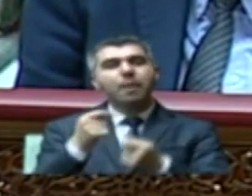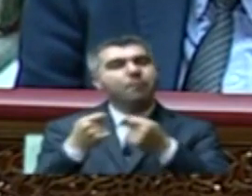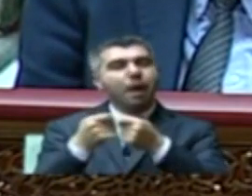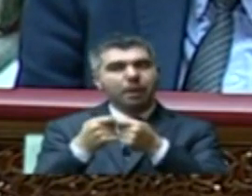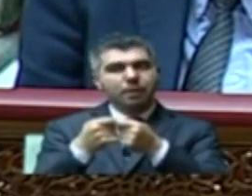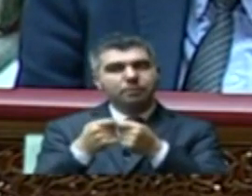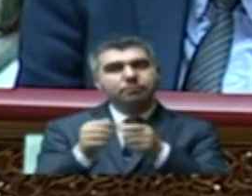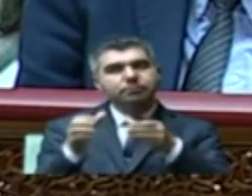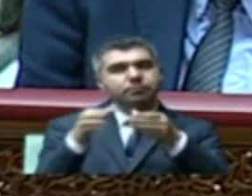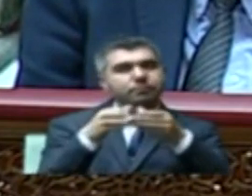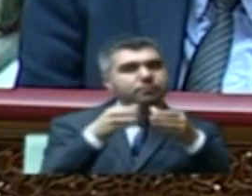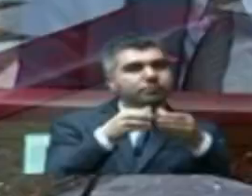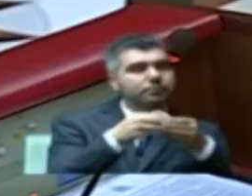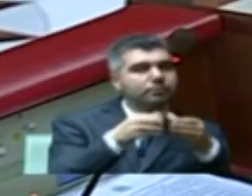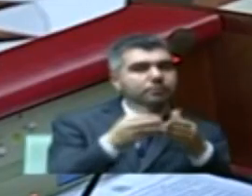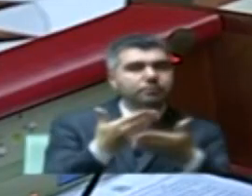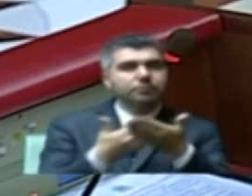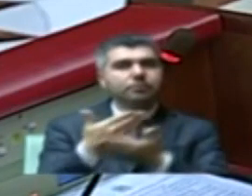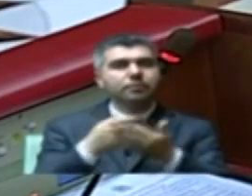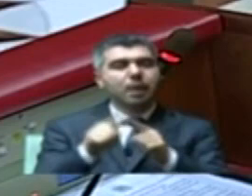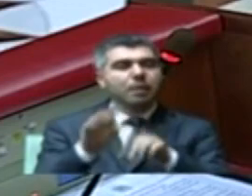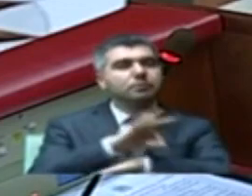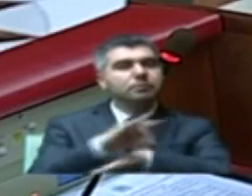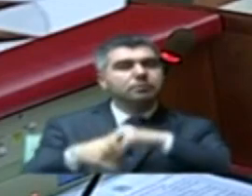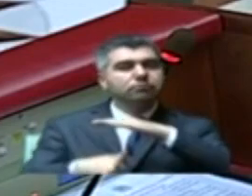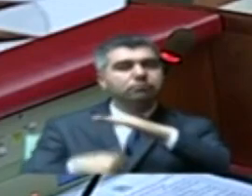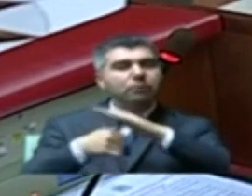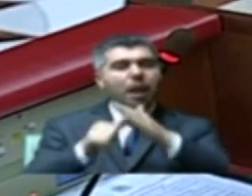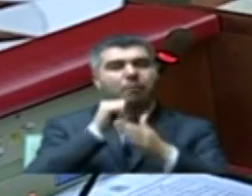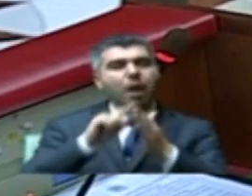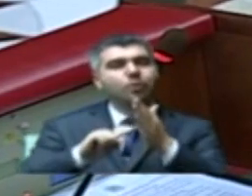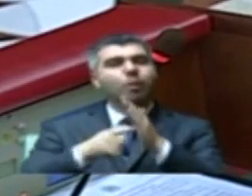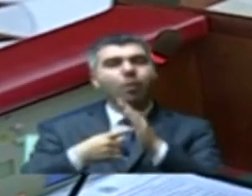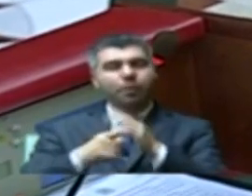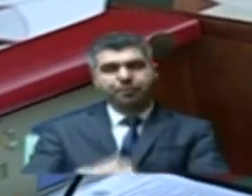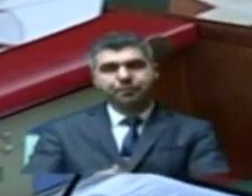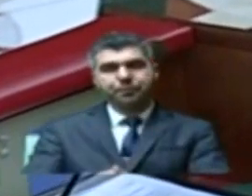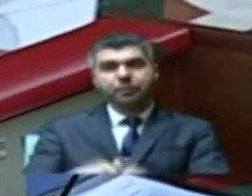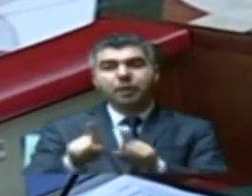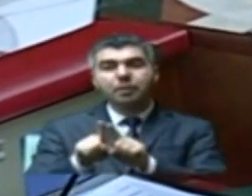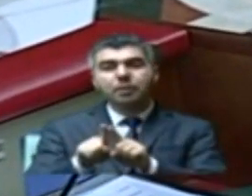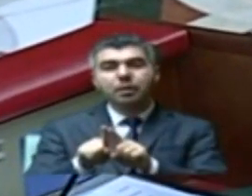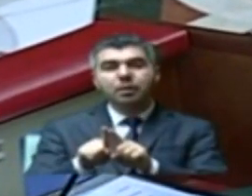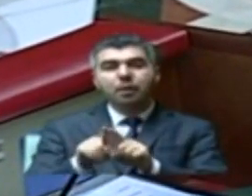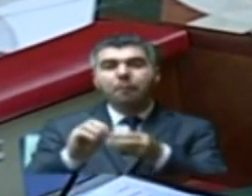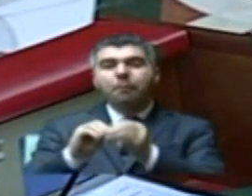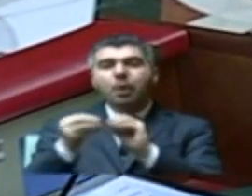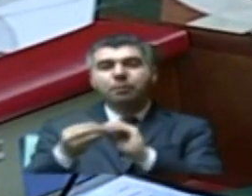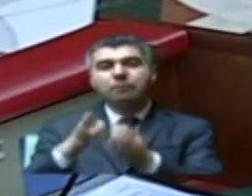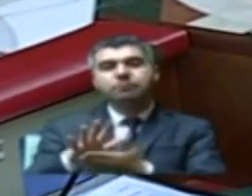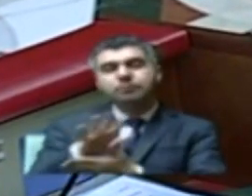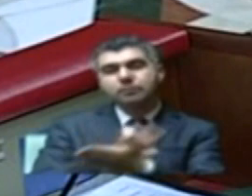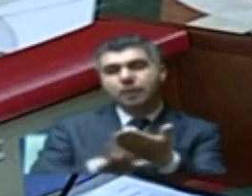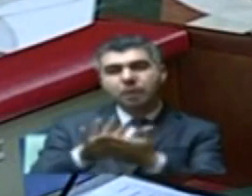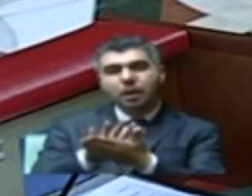وتشاركي مع المؤسسات خاصة المكتب الوطني للماء والكهرباء على أساس أن نحل المشكل في عمقه.